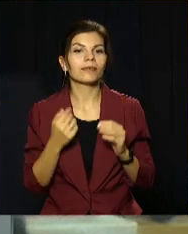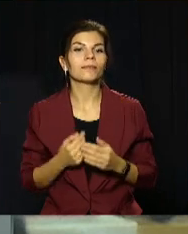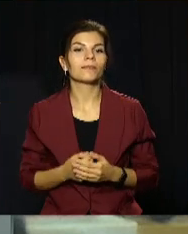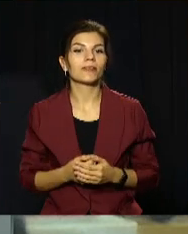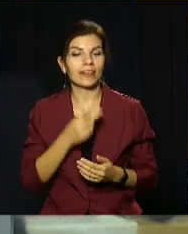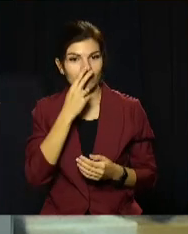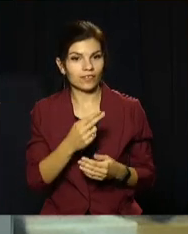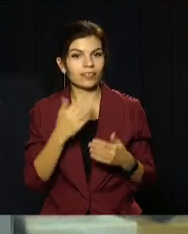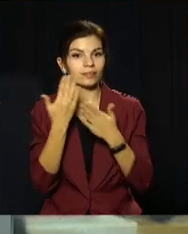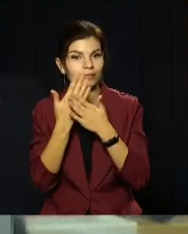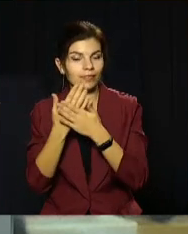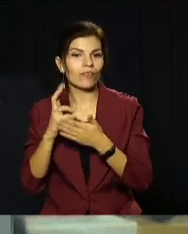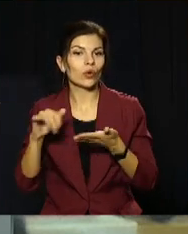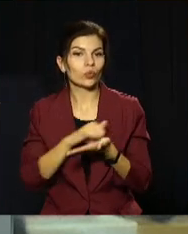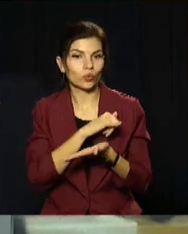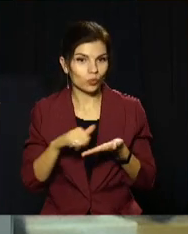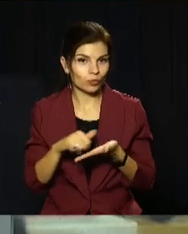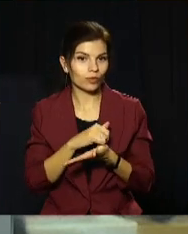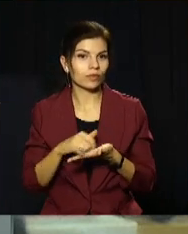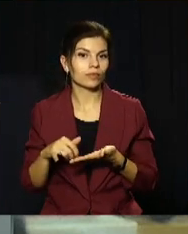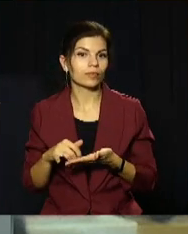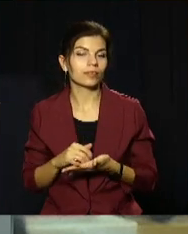opentv.media. Дивіться сюжети в соціальних мережах та на